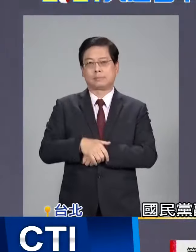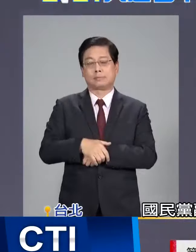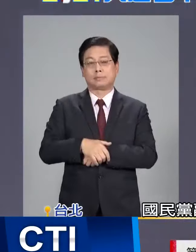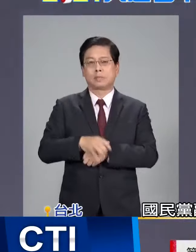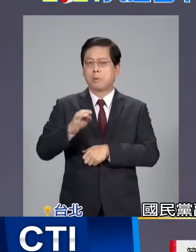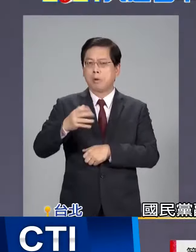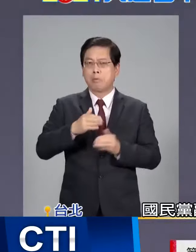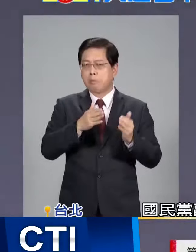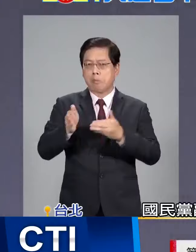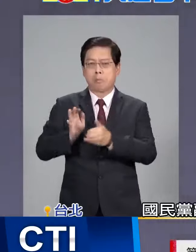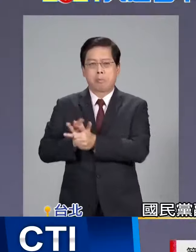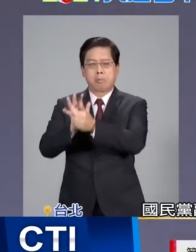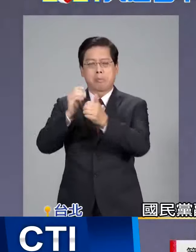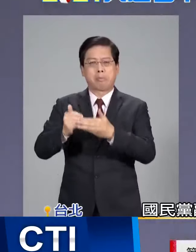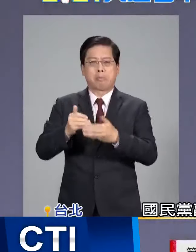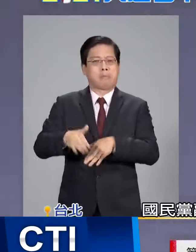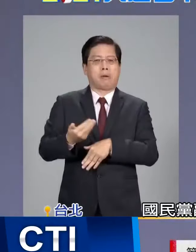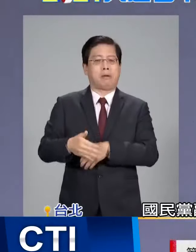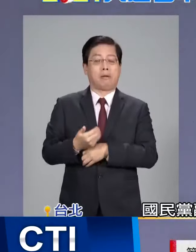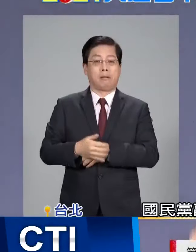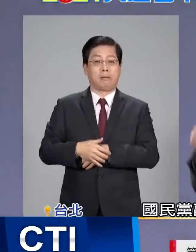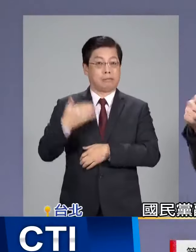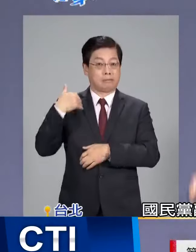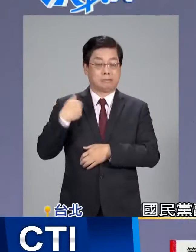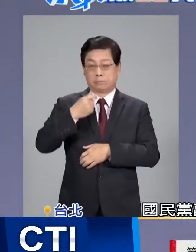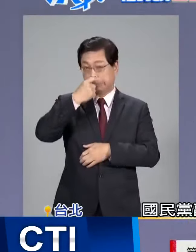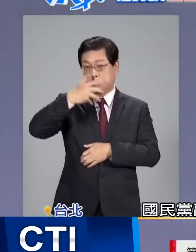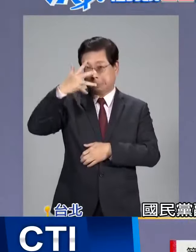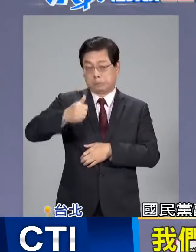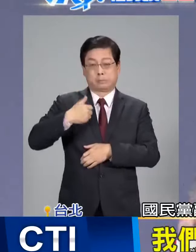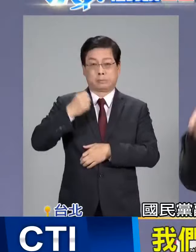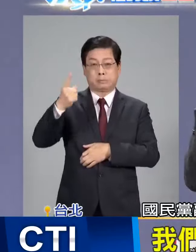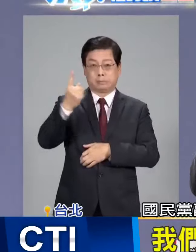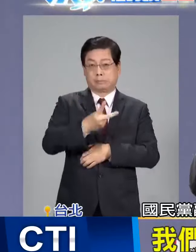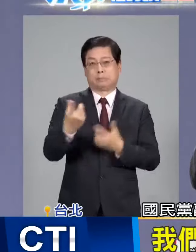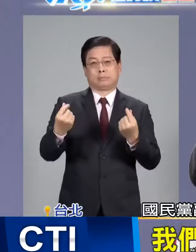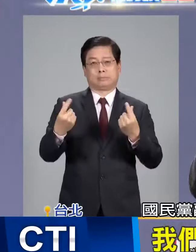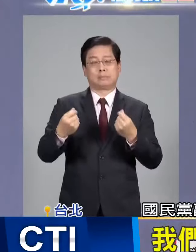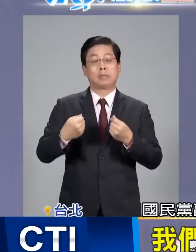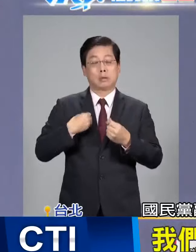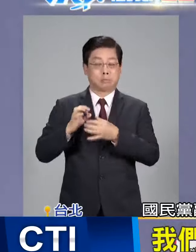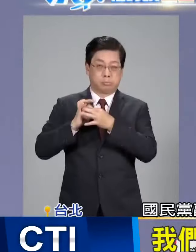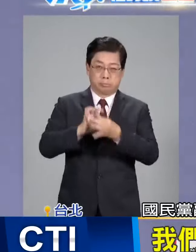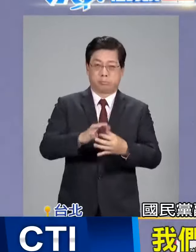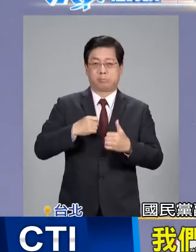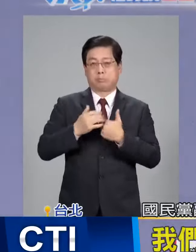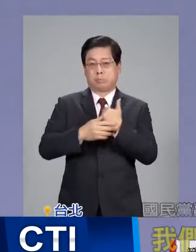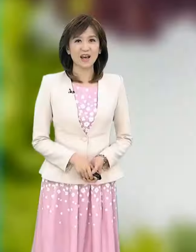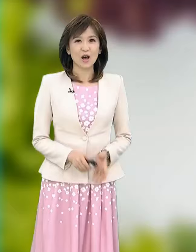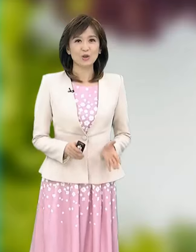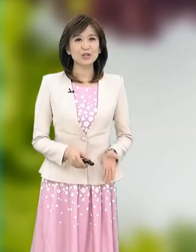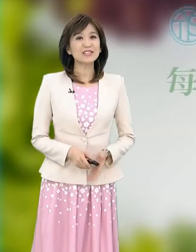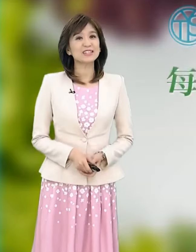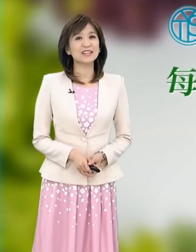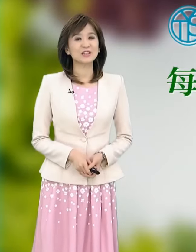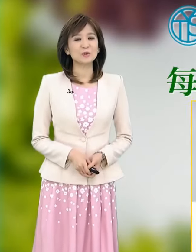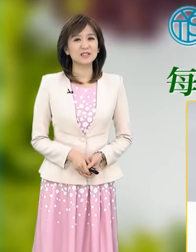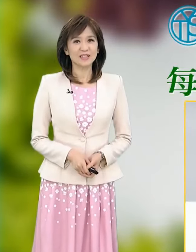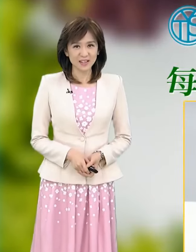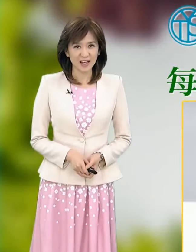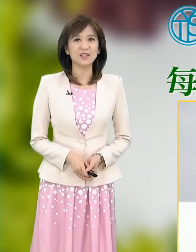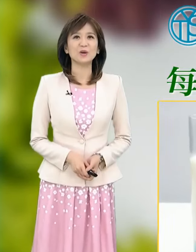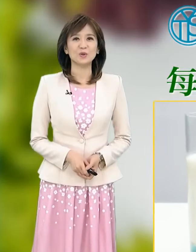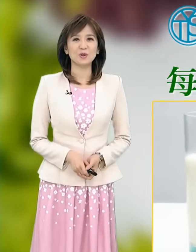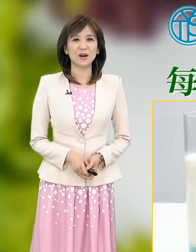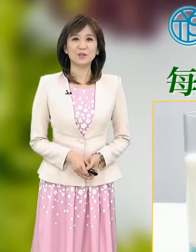他怎么会是亲中政党呢？从两蒋他就是反共，我们永远捍卫的是中华民国的政党。 我最近试了一个东西，